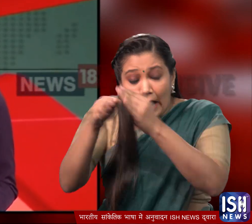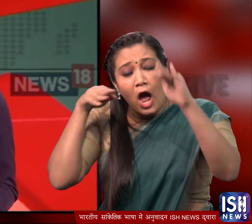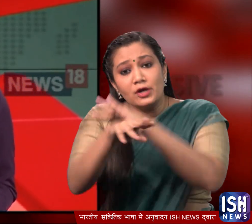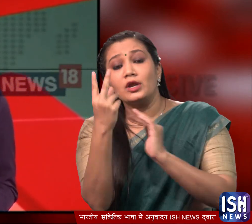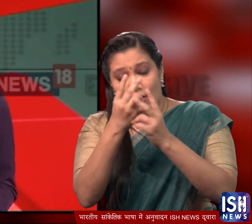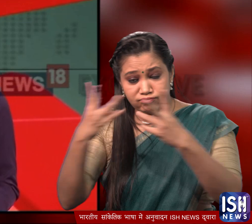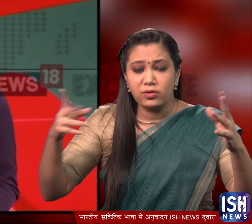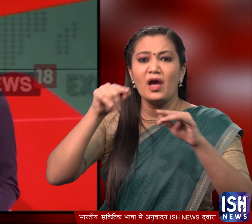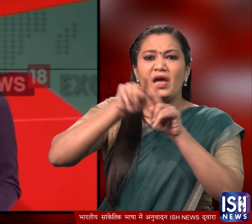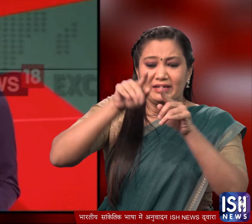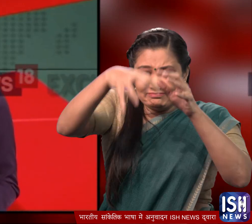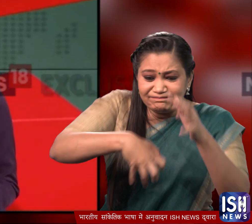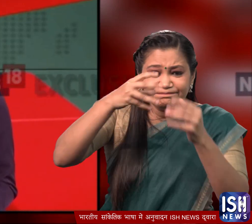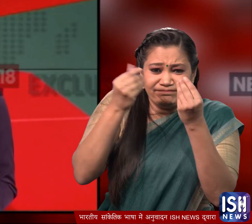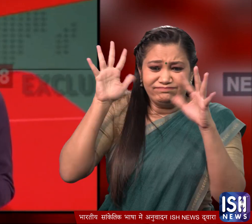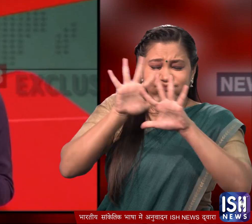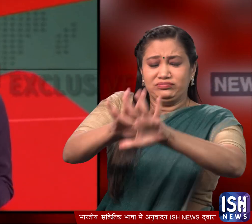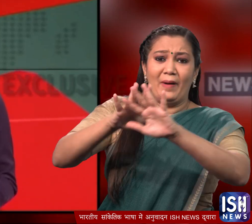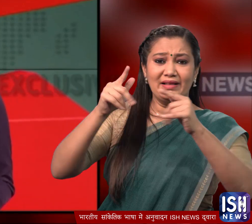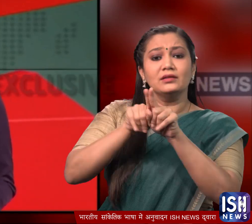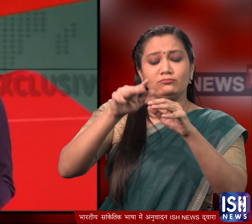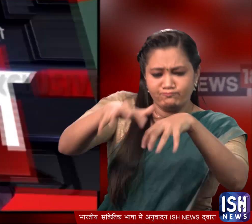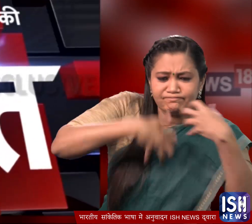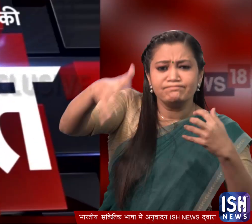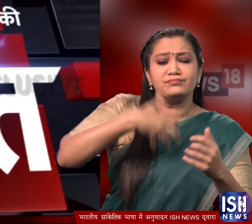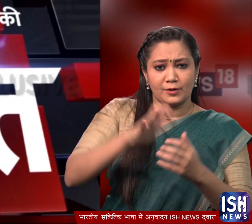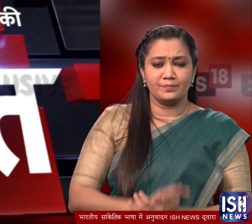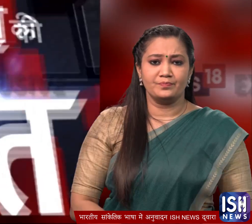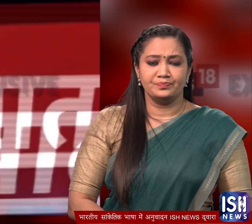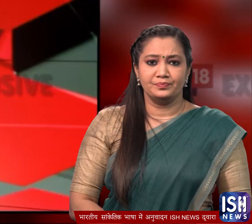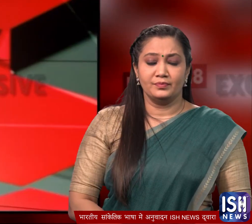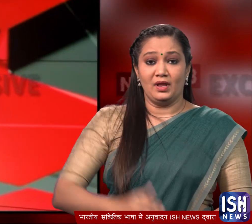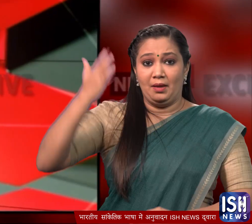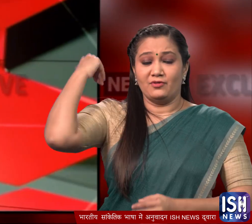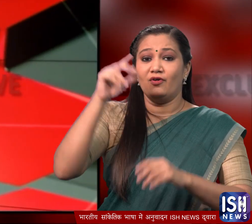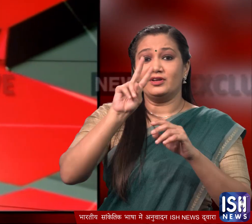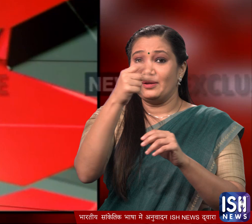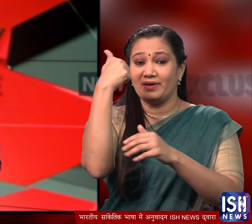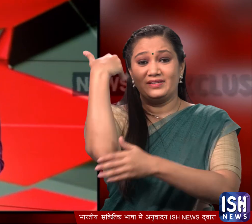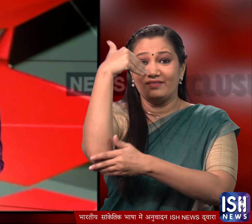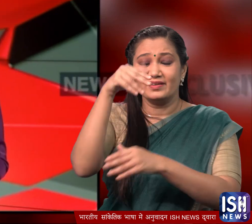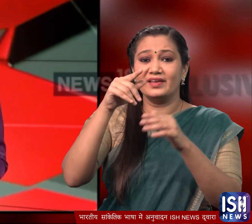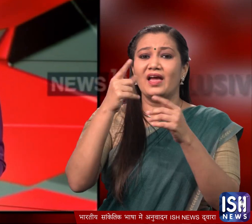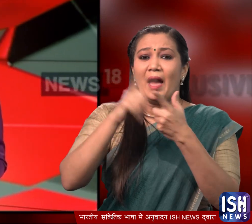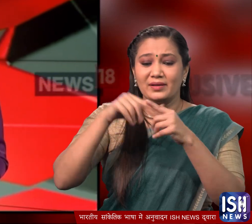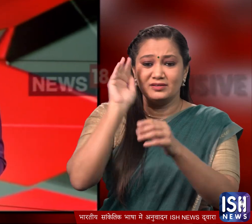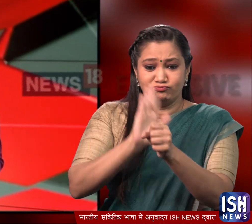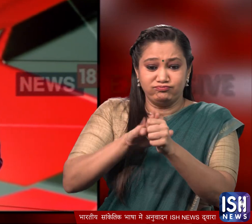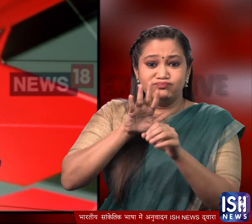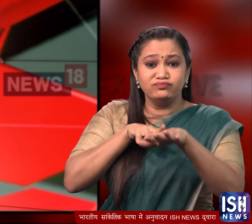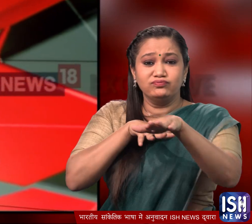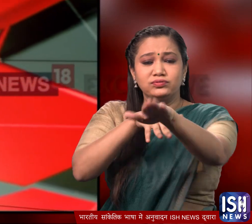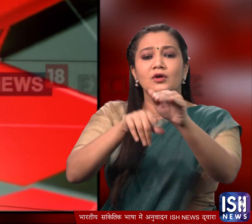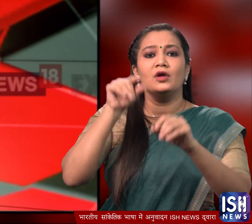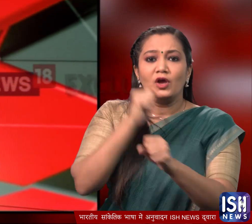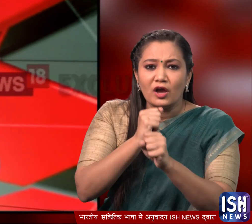और उनको बचाने के लिए सुरंगों में भरा मलबा हटाया जा रहा है। 26 जनवरी को दिल्ली में ट्रैक्टर रैली के दौरान हुई हिंसा के बाद